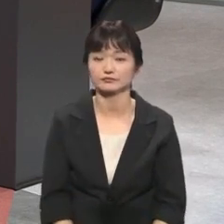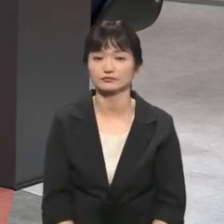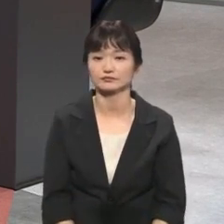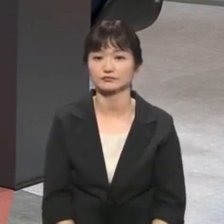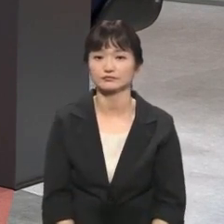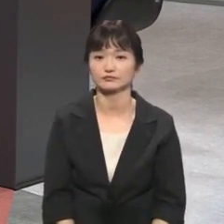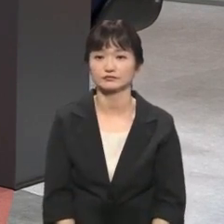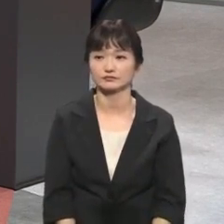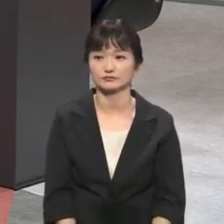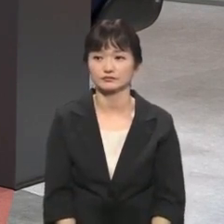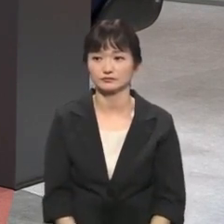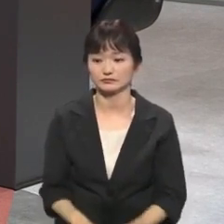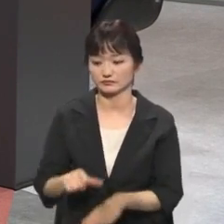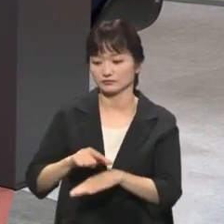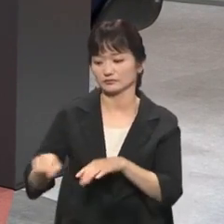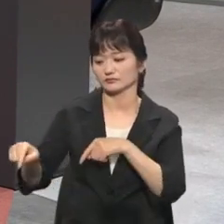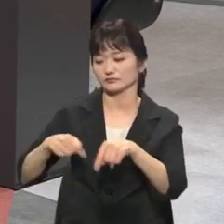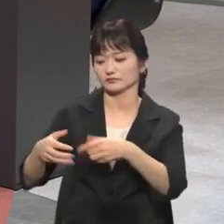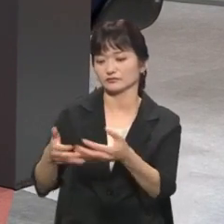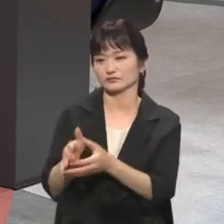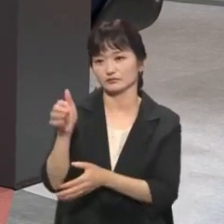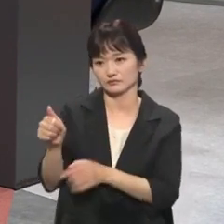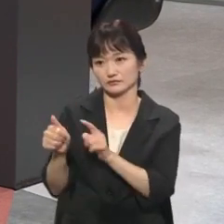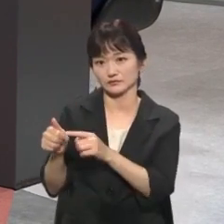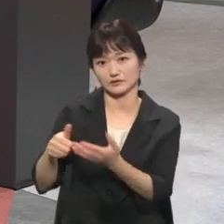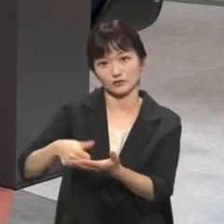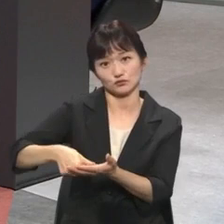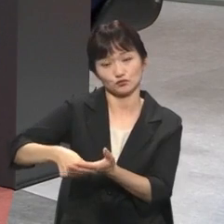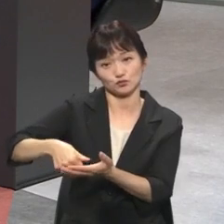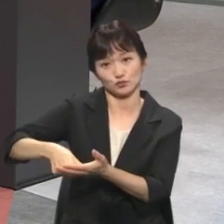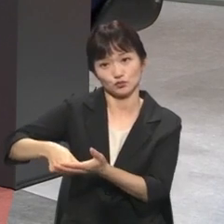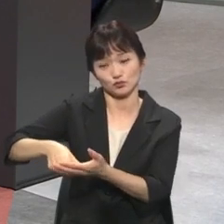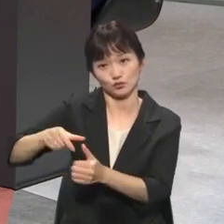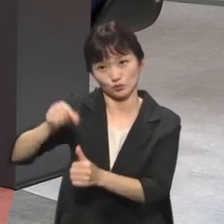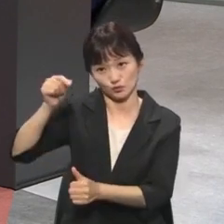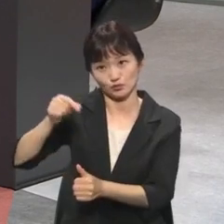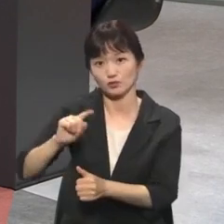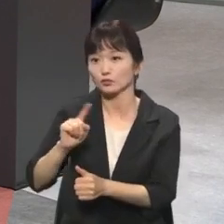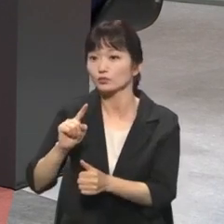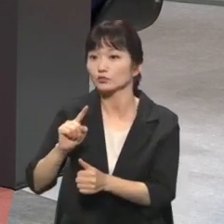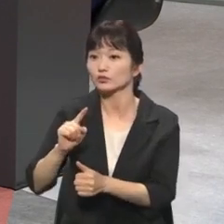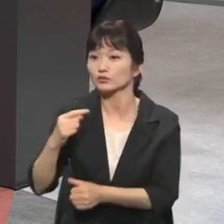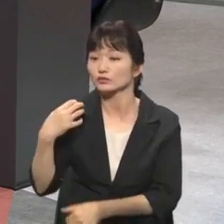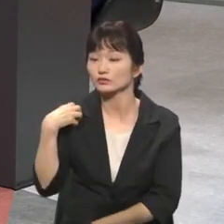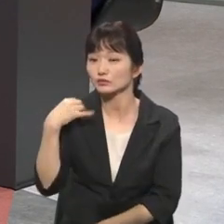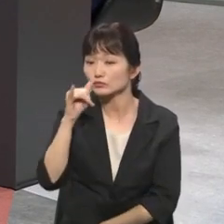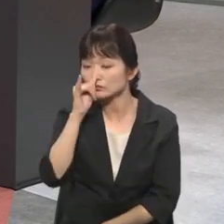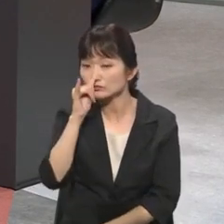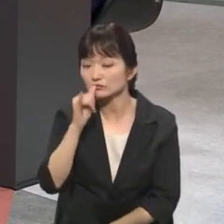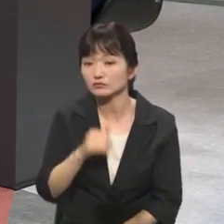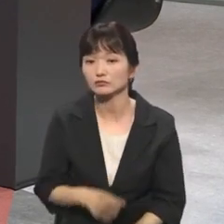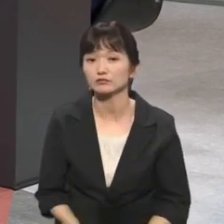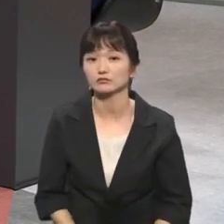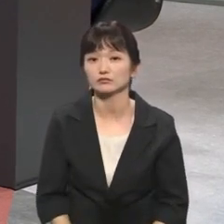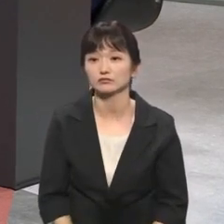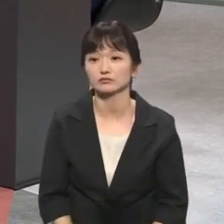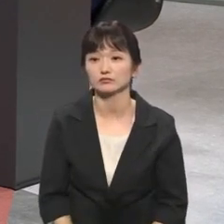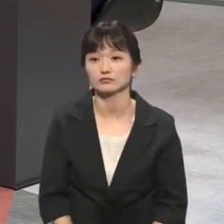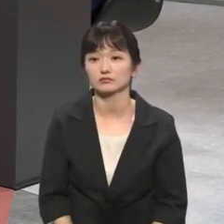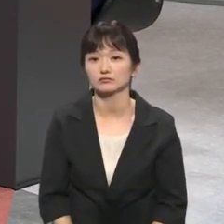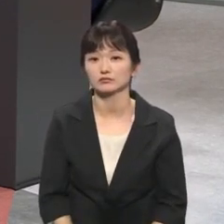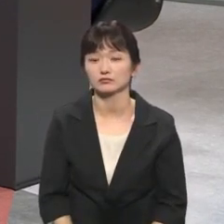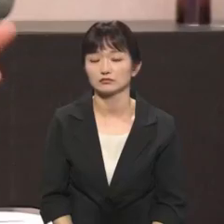됩니다만 지방자치단체장 같은 경우에는 투표로 뽑히잖아요 어떤 식으로 좀 책임을 부를 수 있는 거예요 그러면 지방자치단체에